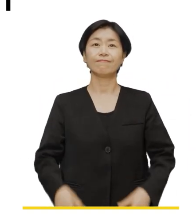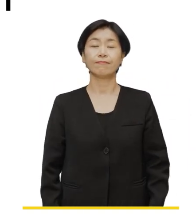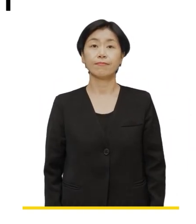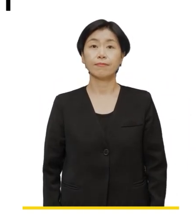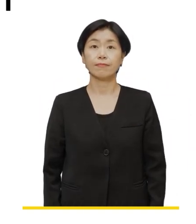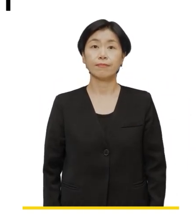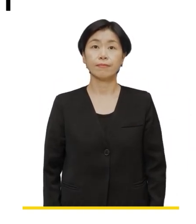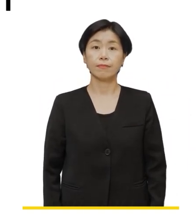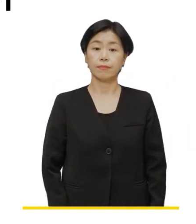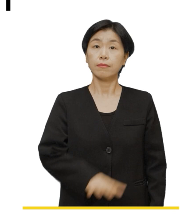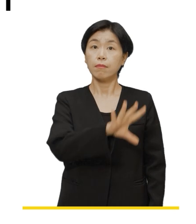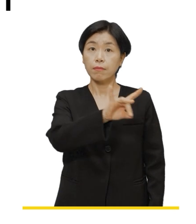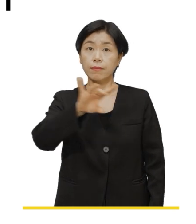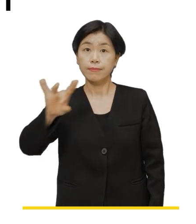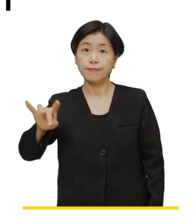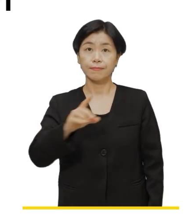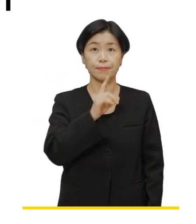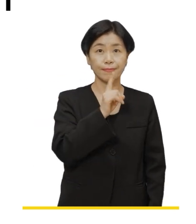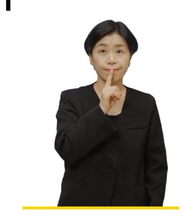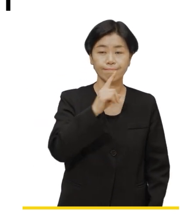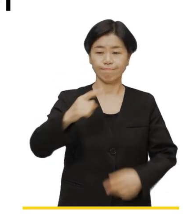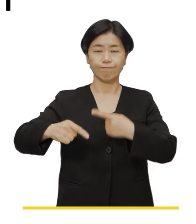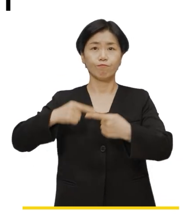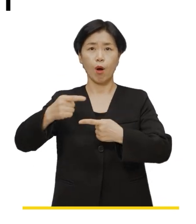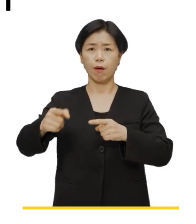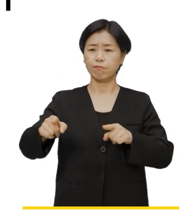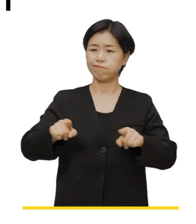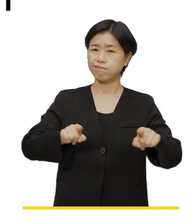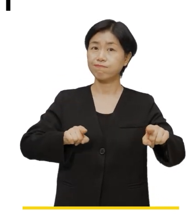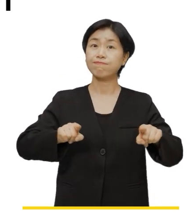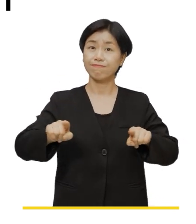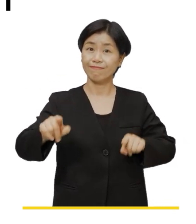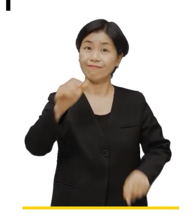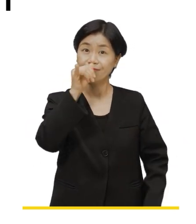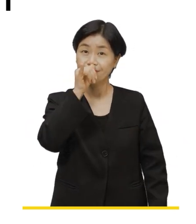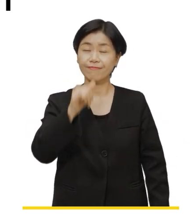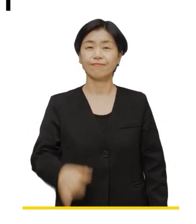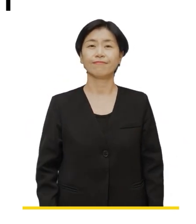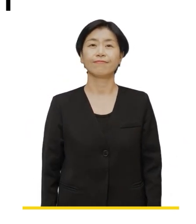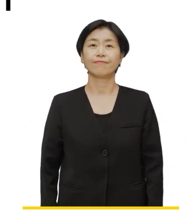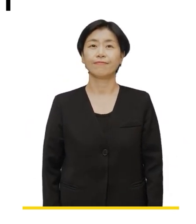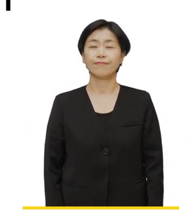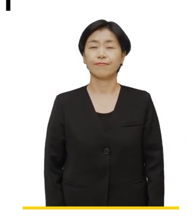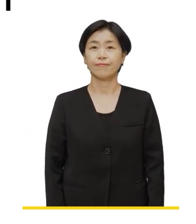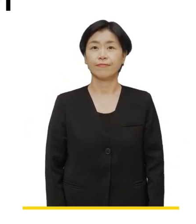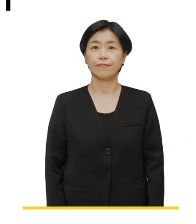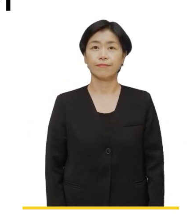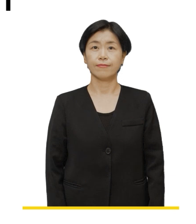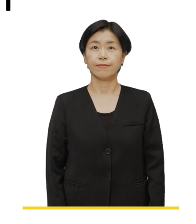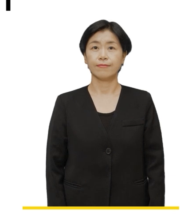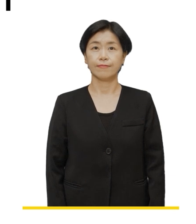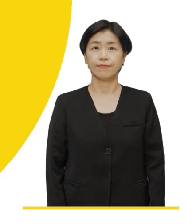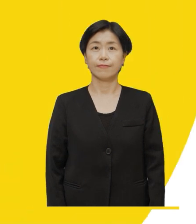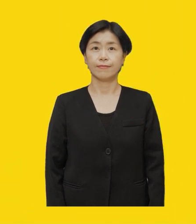나옵니다. 일부 구간은 음성과 수어의 속도가 다를 수 있으니 참고해 주세요.